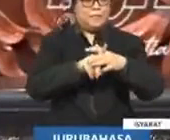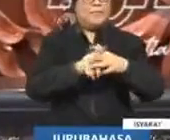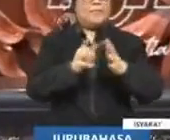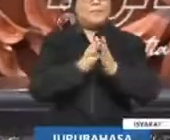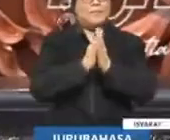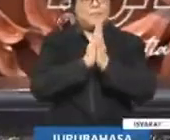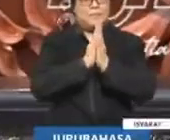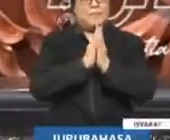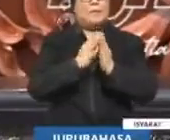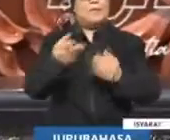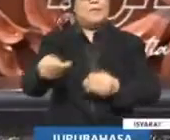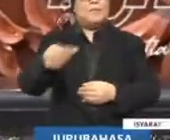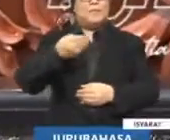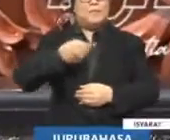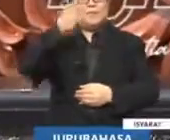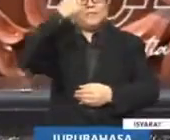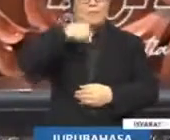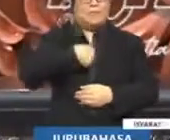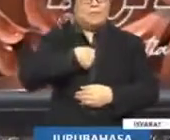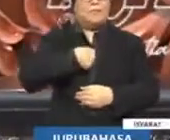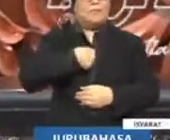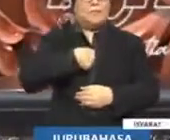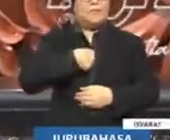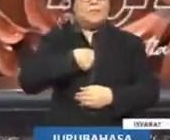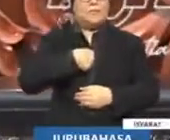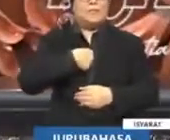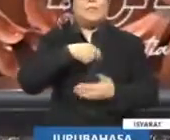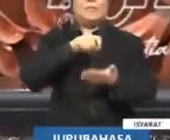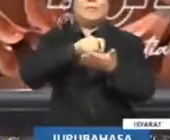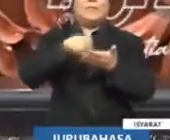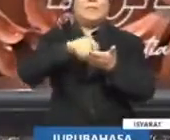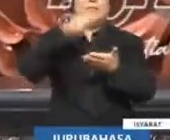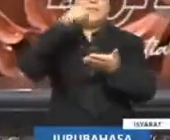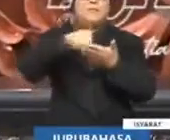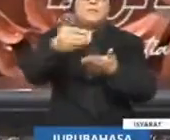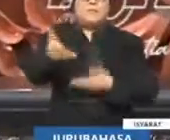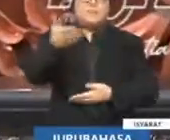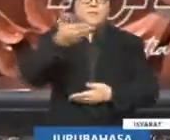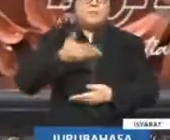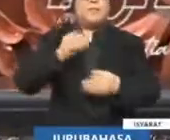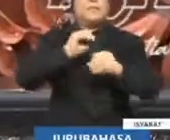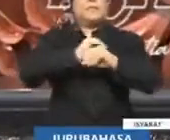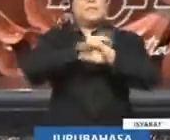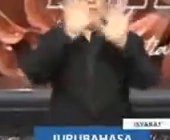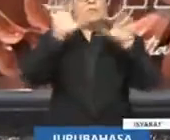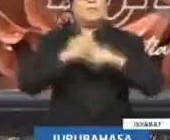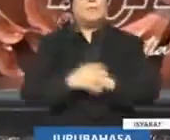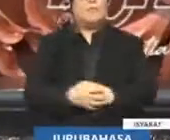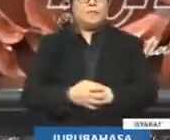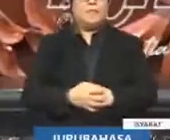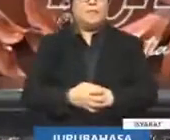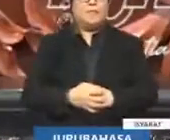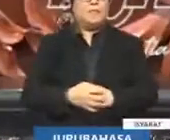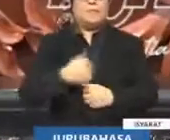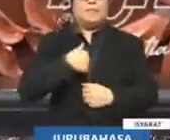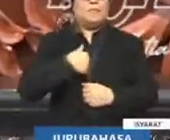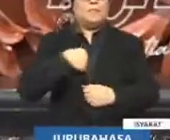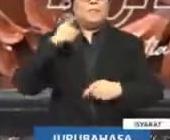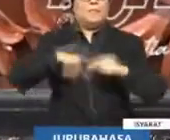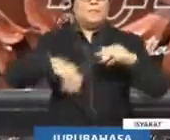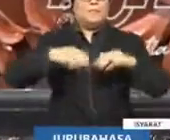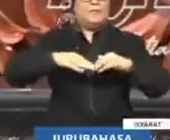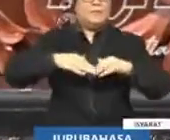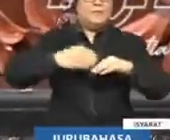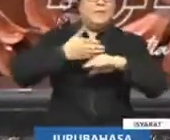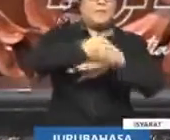pohon nanti bagi saya buat secara bertulis supaya jelas saya tak beli Hobo rule